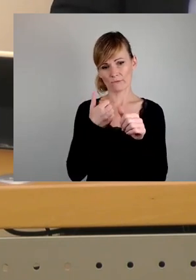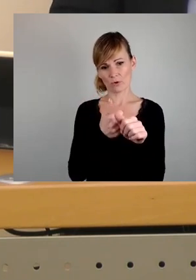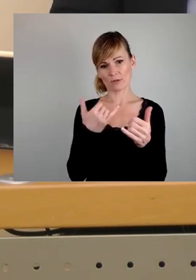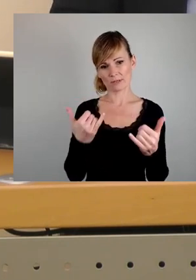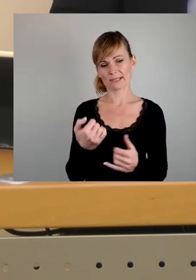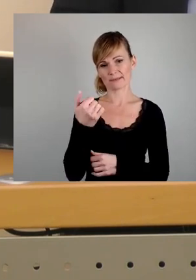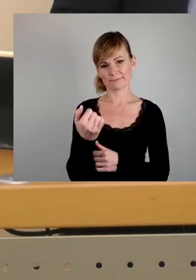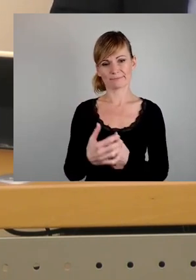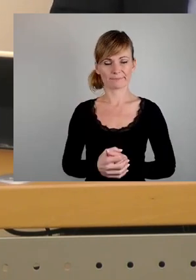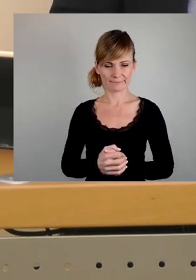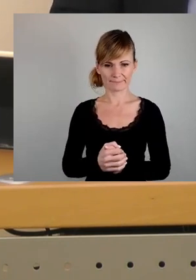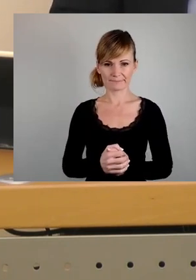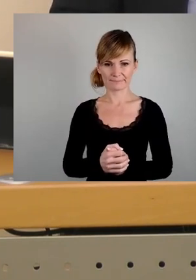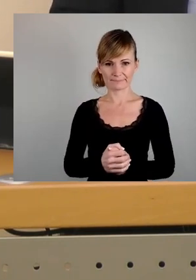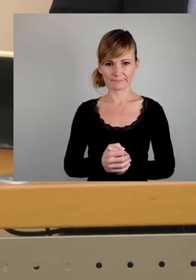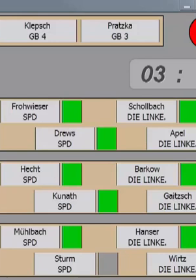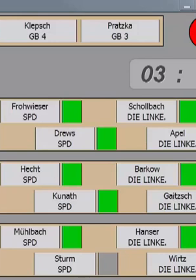Stimmzeichen.